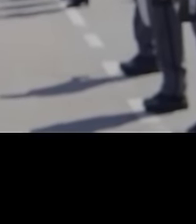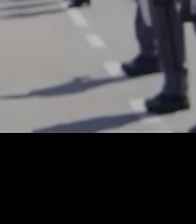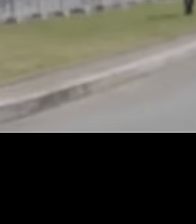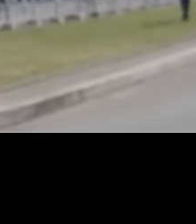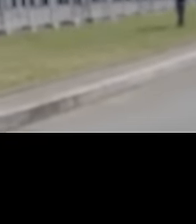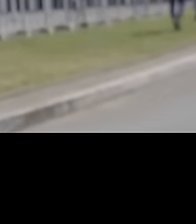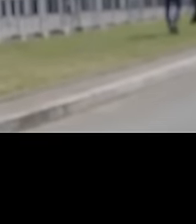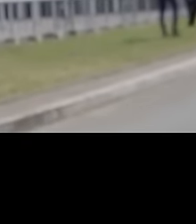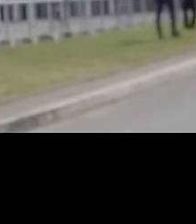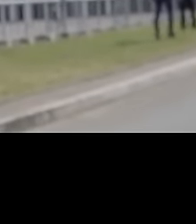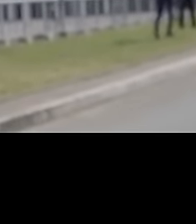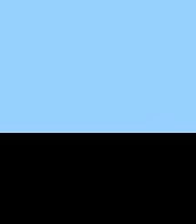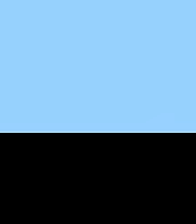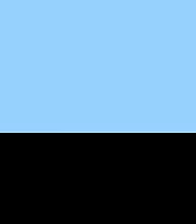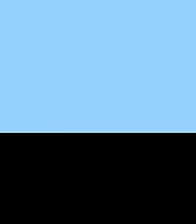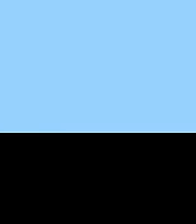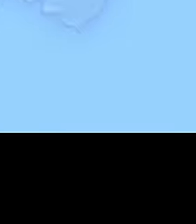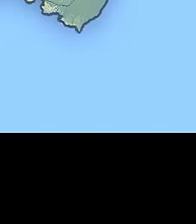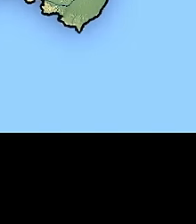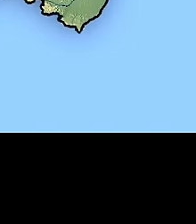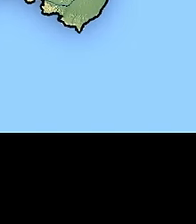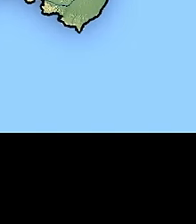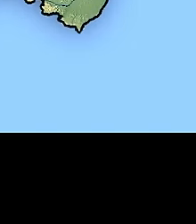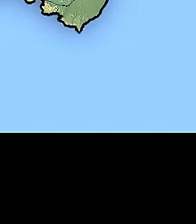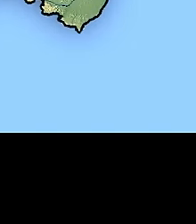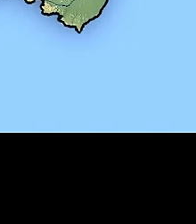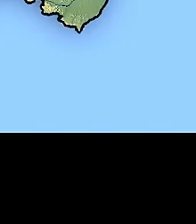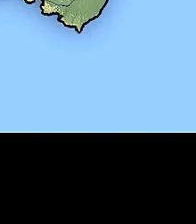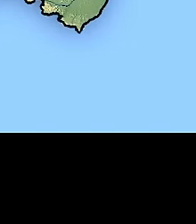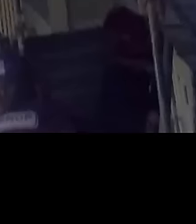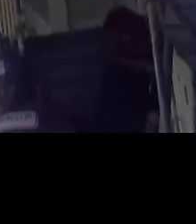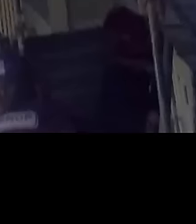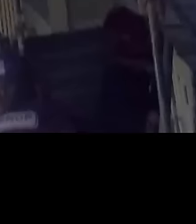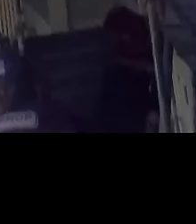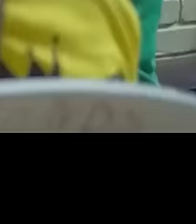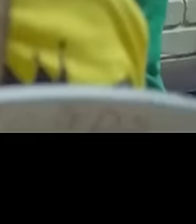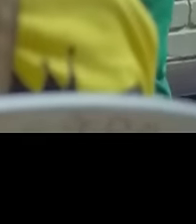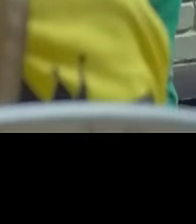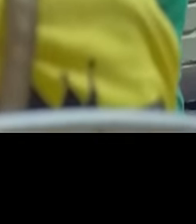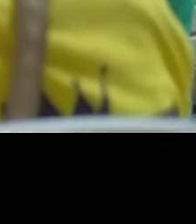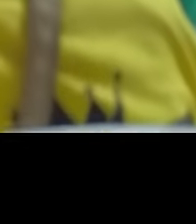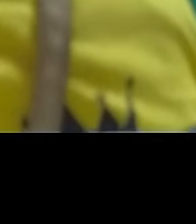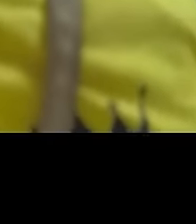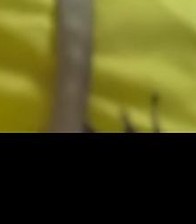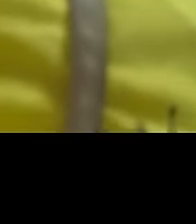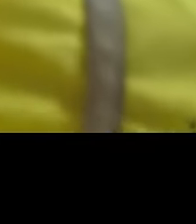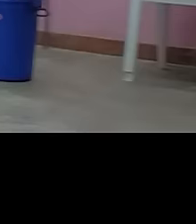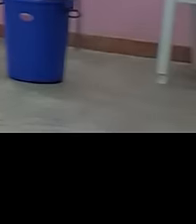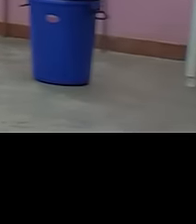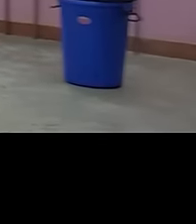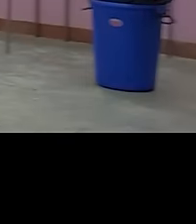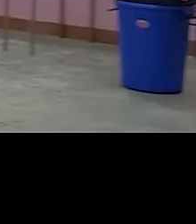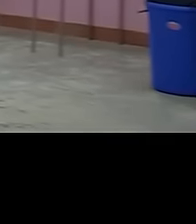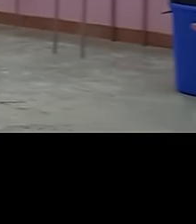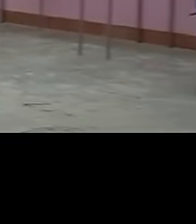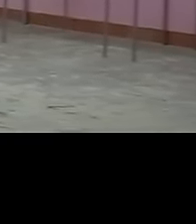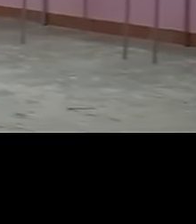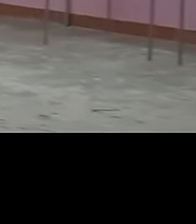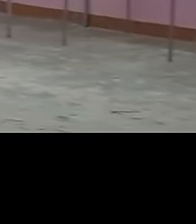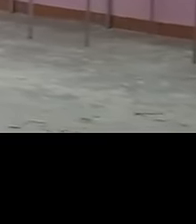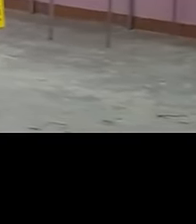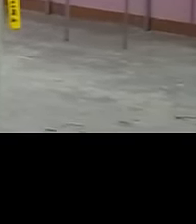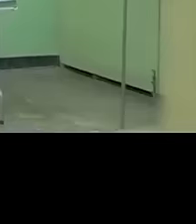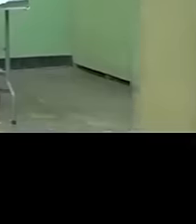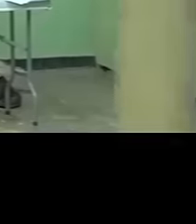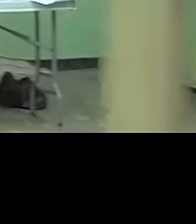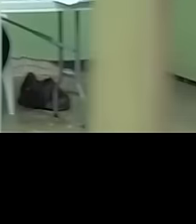Suriname redden en het land weer op de kaart zetten. Het volk had gesproken en koos voor een nieuw beleid,